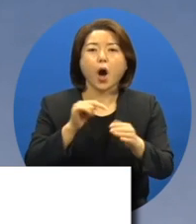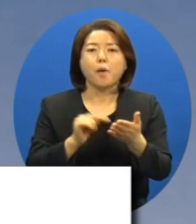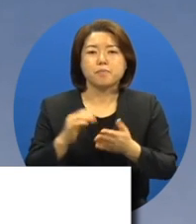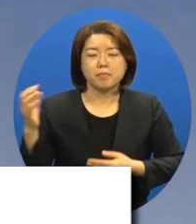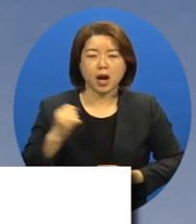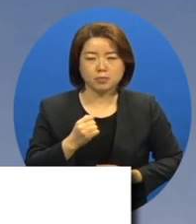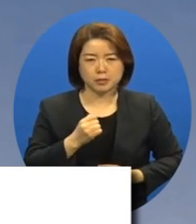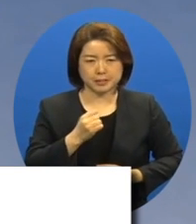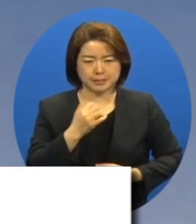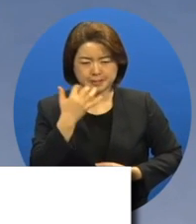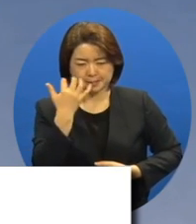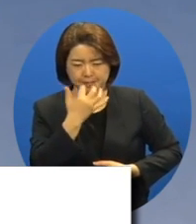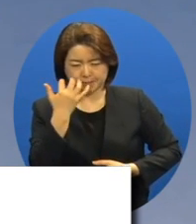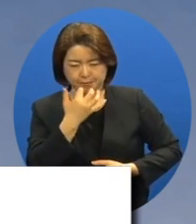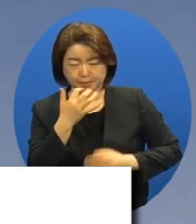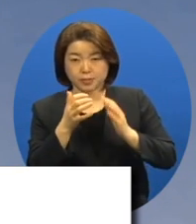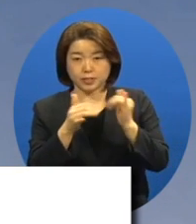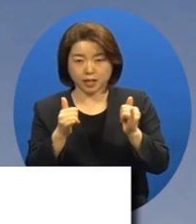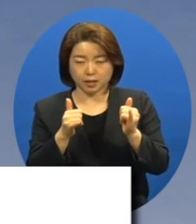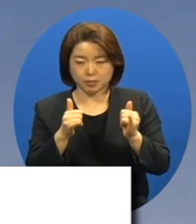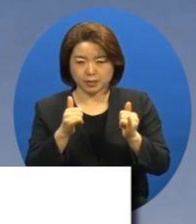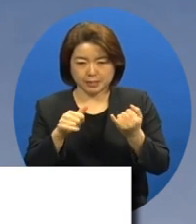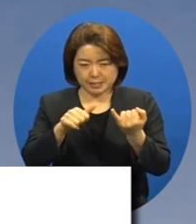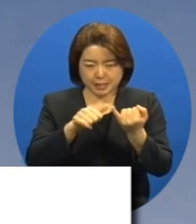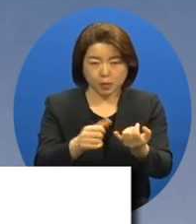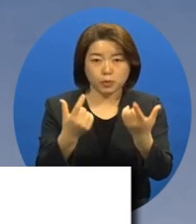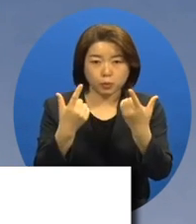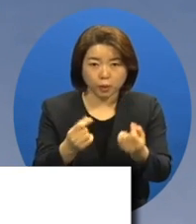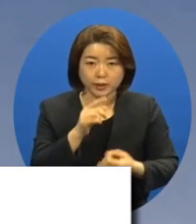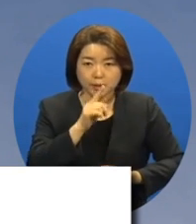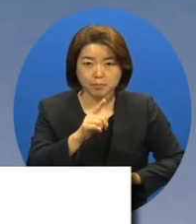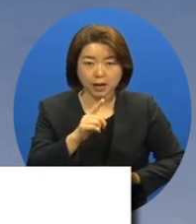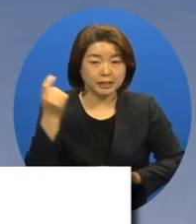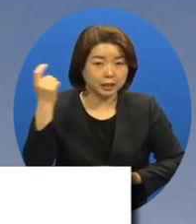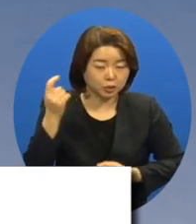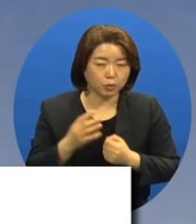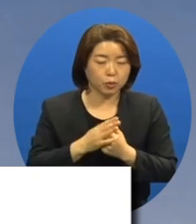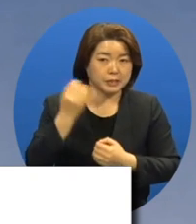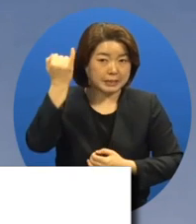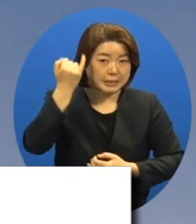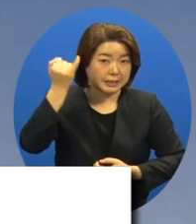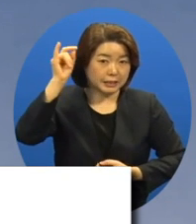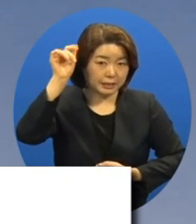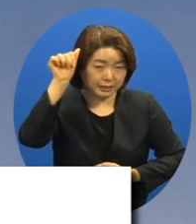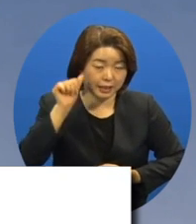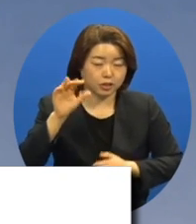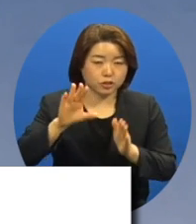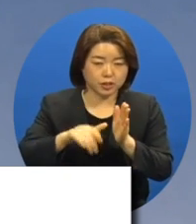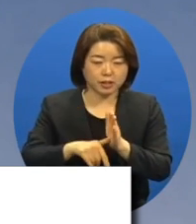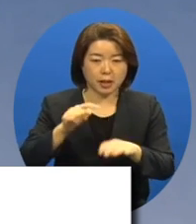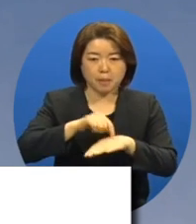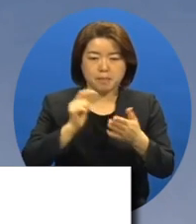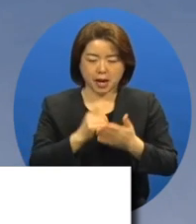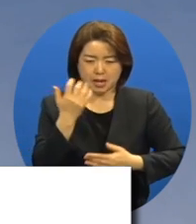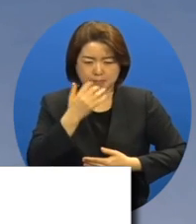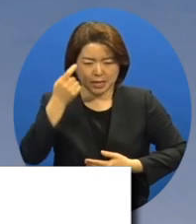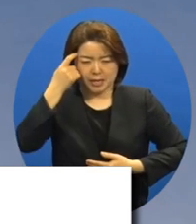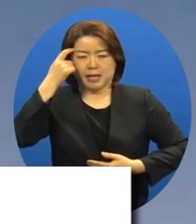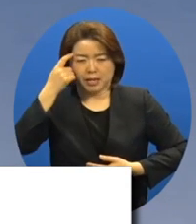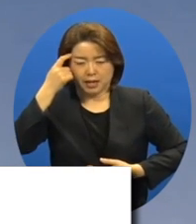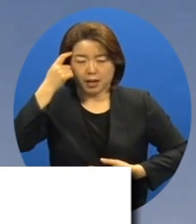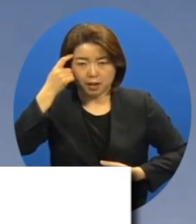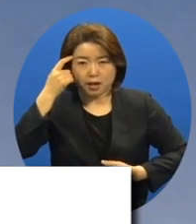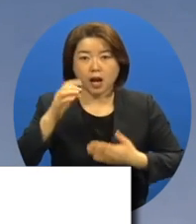음욕을 품는 자마다 가늠한 거라 그런 말씀 듣고 사춘기 때 마음의 음란한 생각이 들 때마다 그렇게 교회 와서